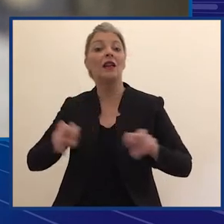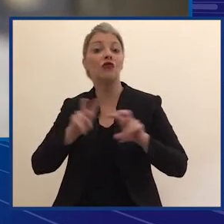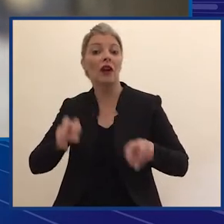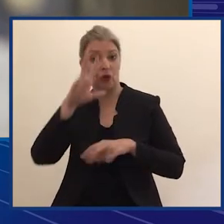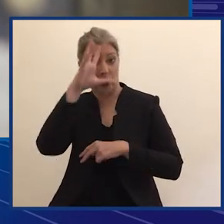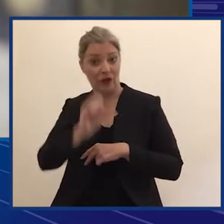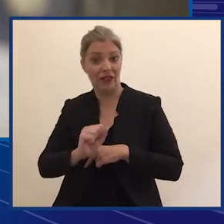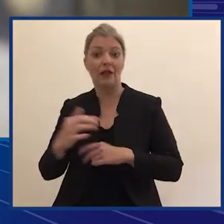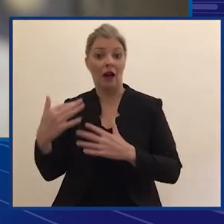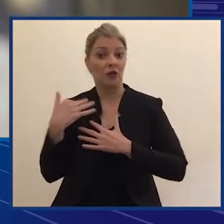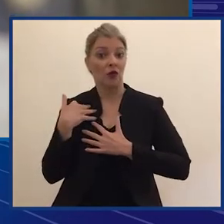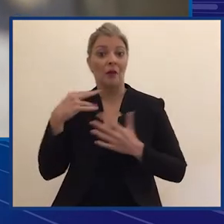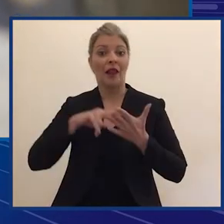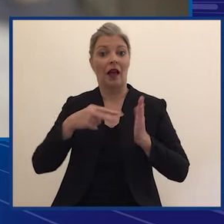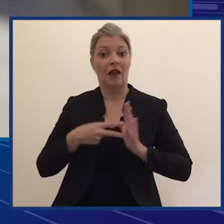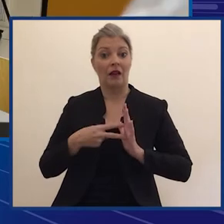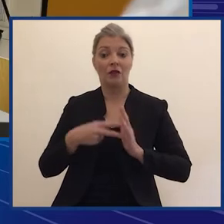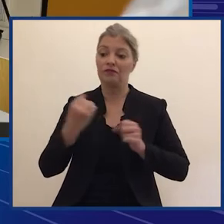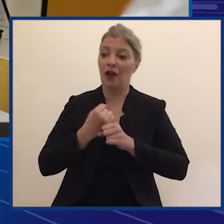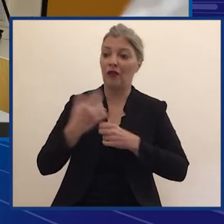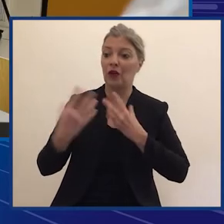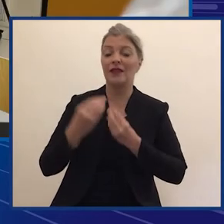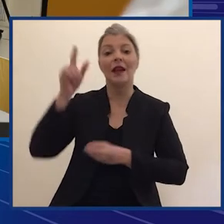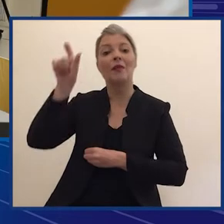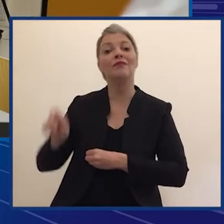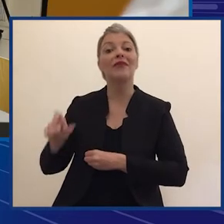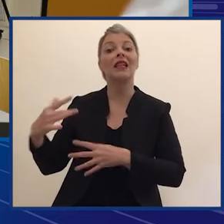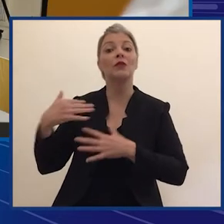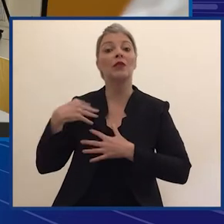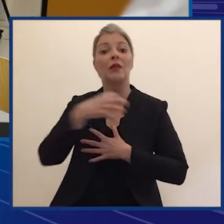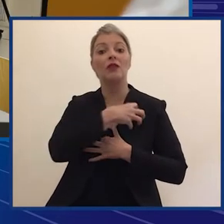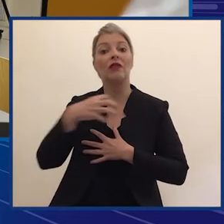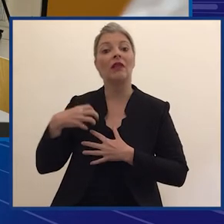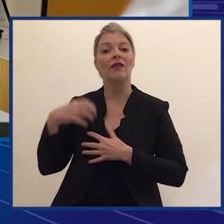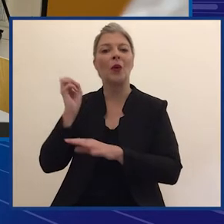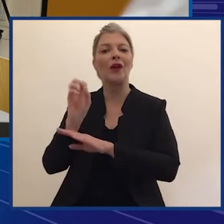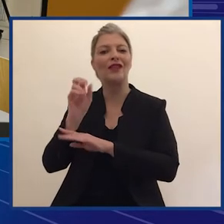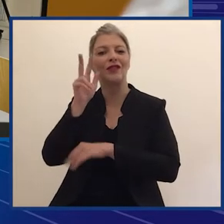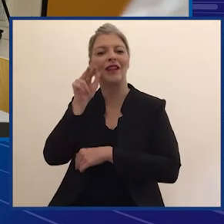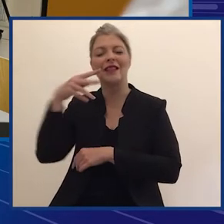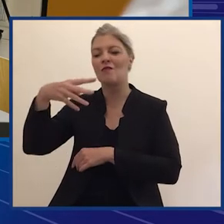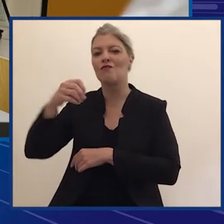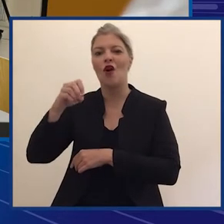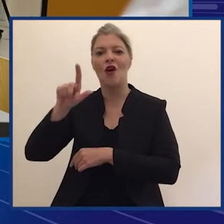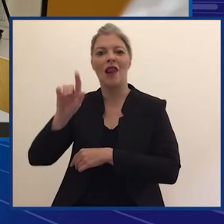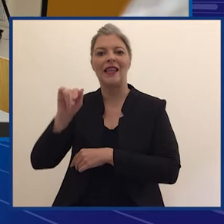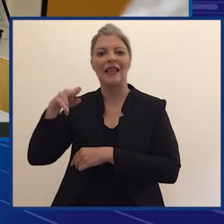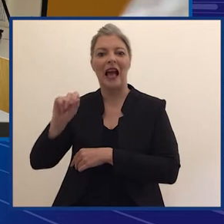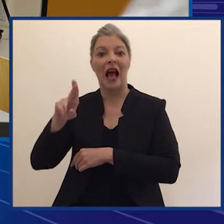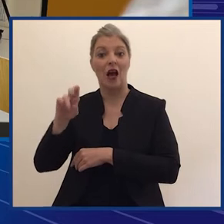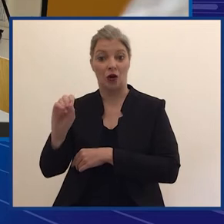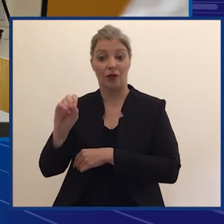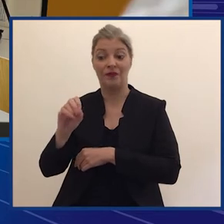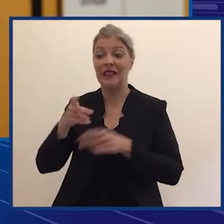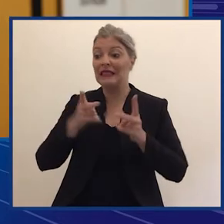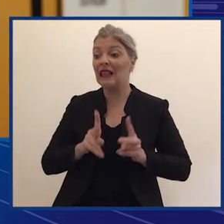sono il responsabile tecnico di questo laboratorio. Insieme con il responsabile scientifico, la professoressa Molinaro, e tutti i ragazzi ci lavorano. Qui tutte